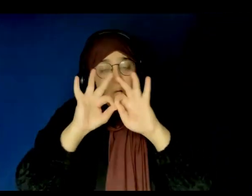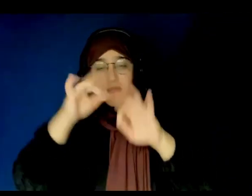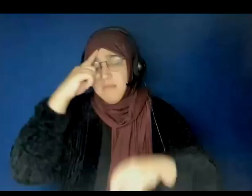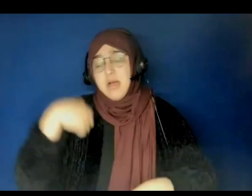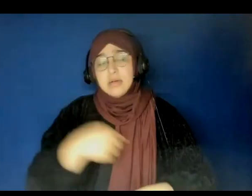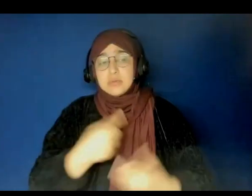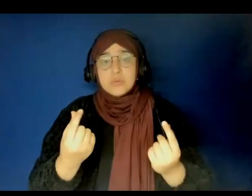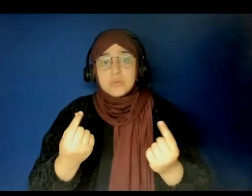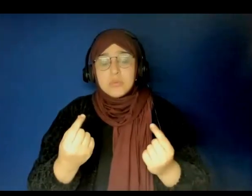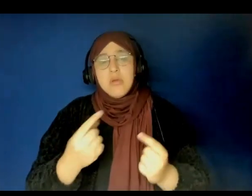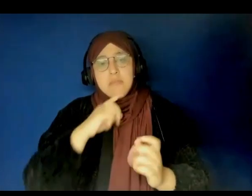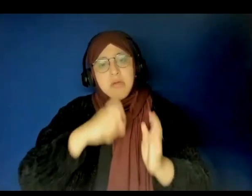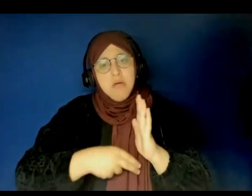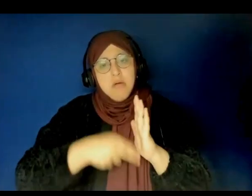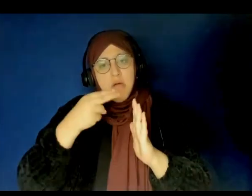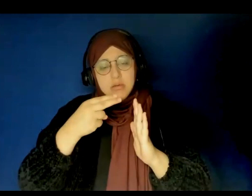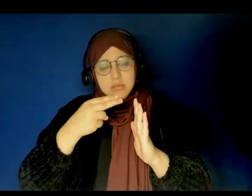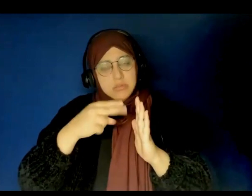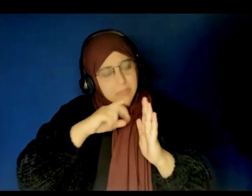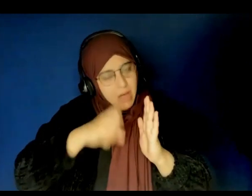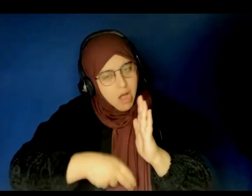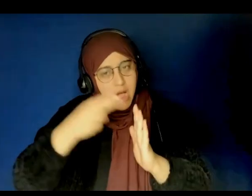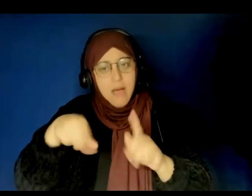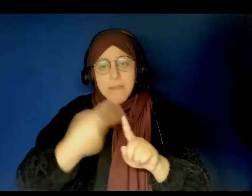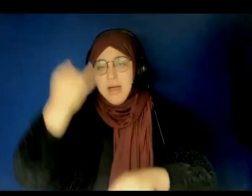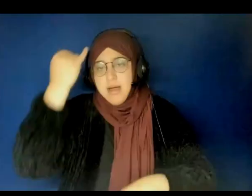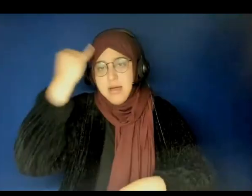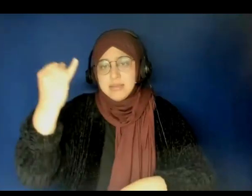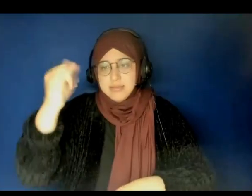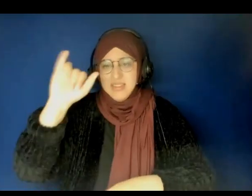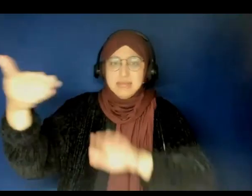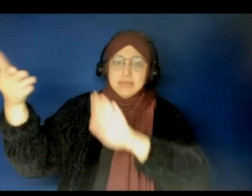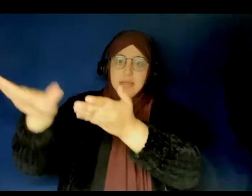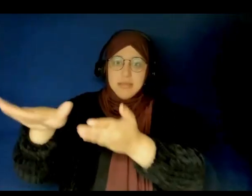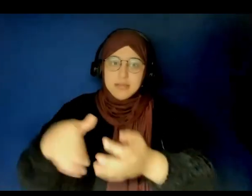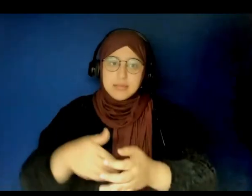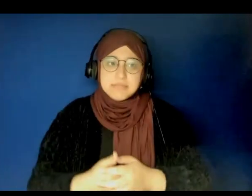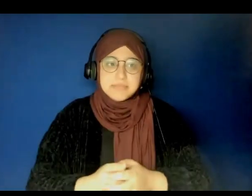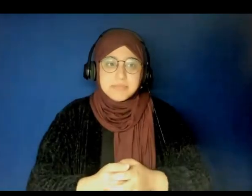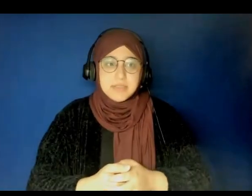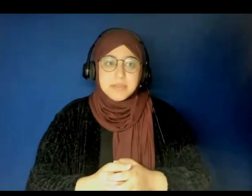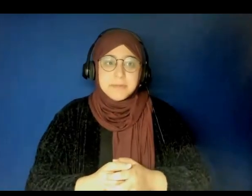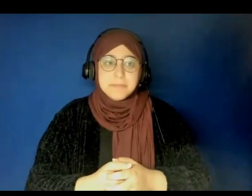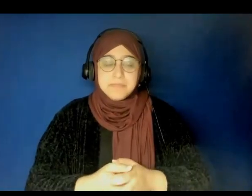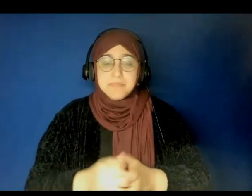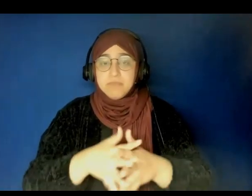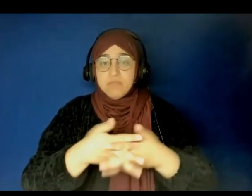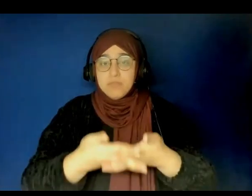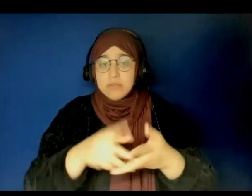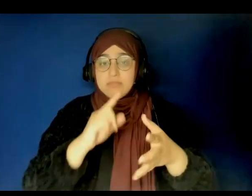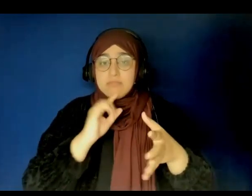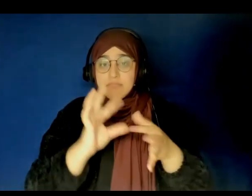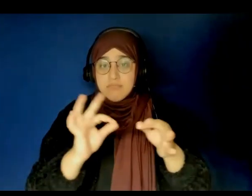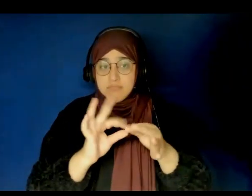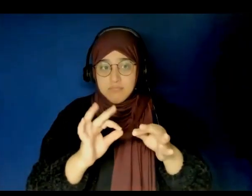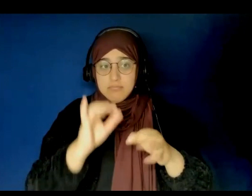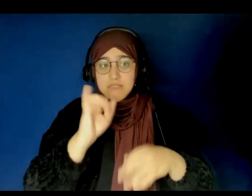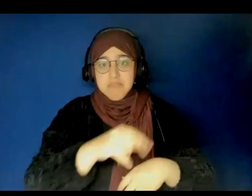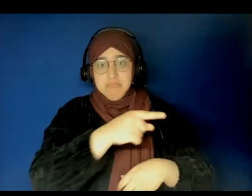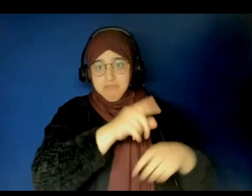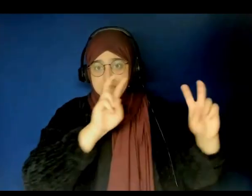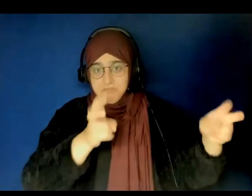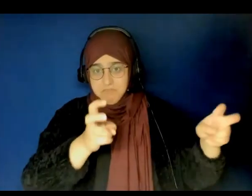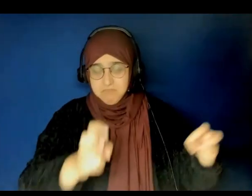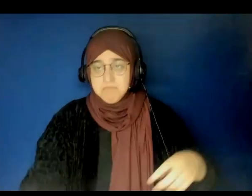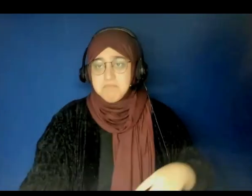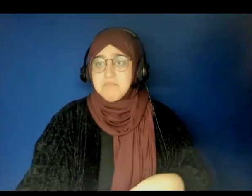of death. Allah subhanahu wa ta'ala says, كُتِبَ عَلَيْكُمْ إِذَا حَضَرَ أَحَدَكُمُ الْمَوْتُ إِن تَرَكَ خَيْرًا